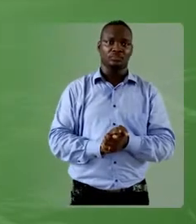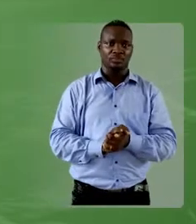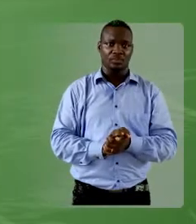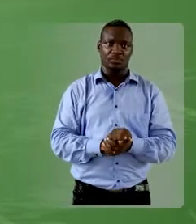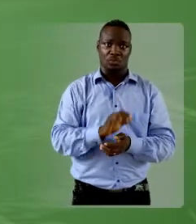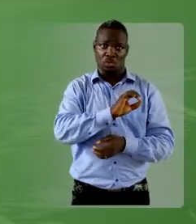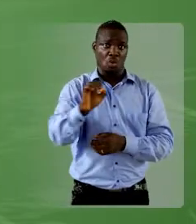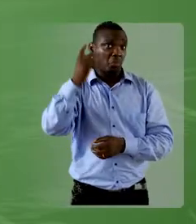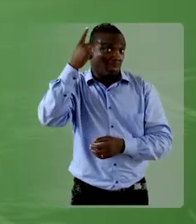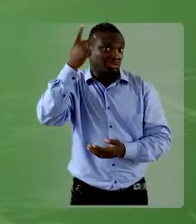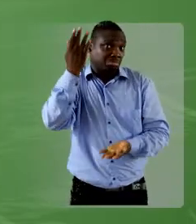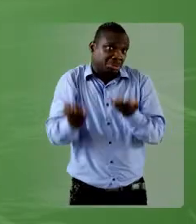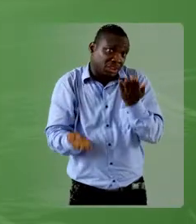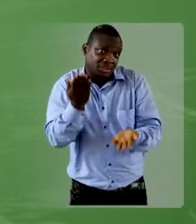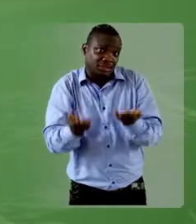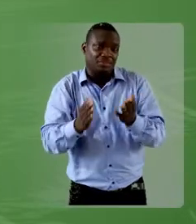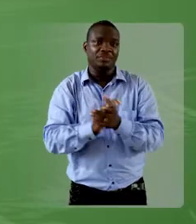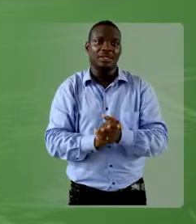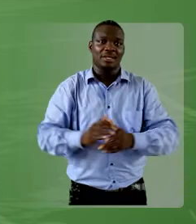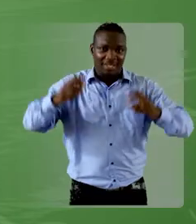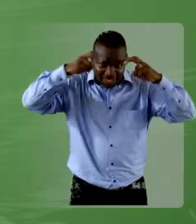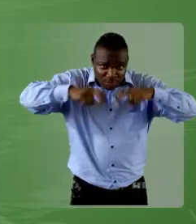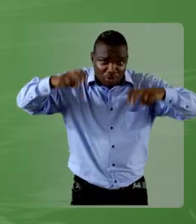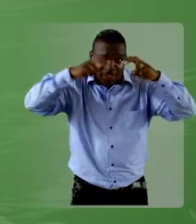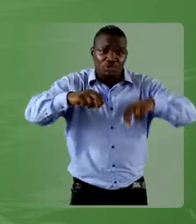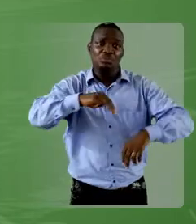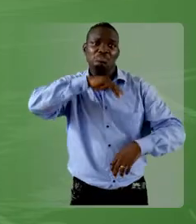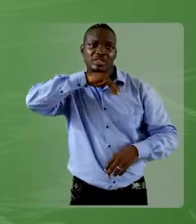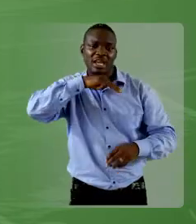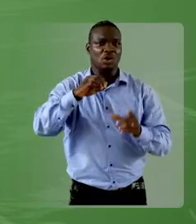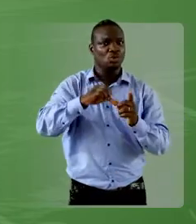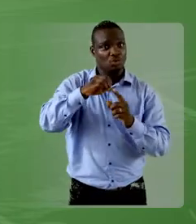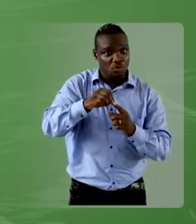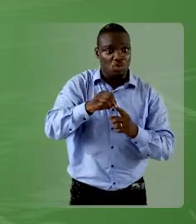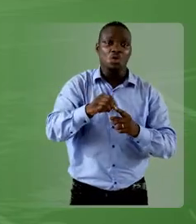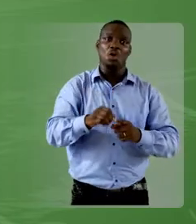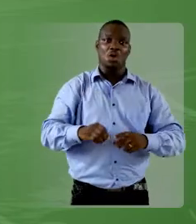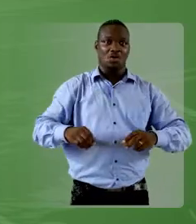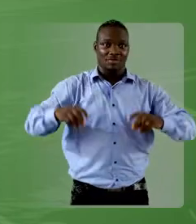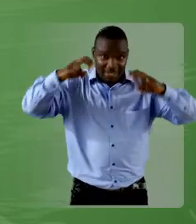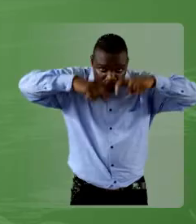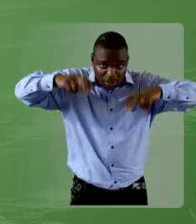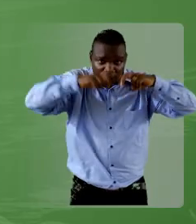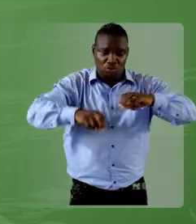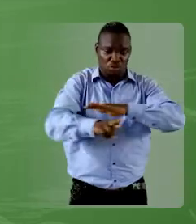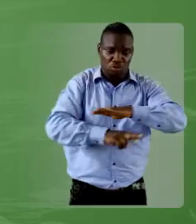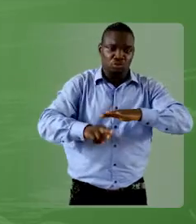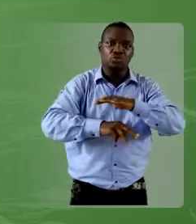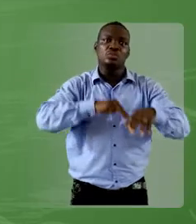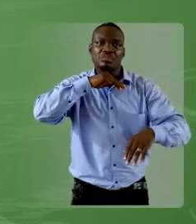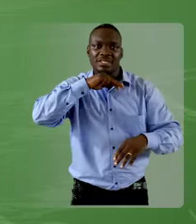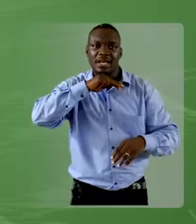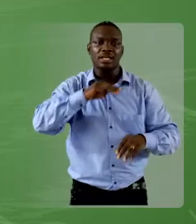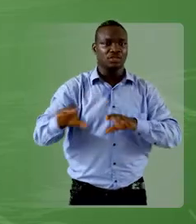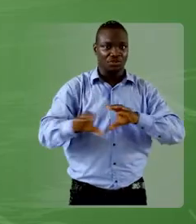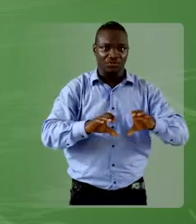On peut supposer que l'exploitation minière ou l'exploitation des ressources minières se fait